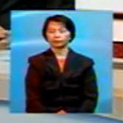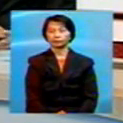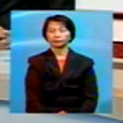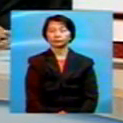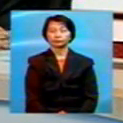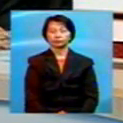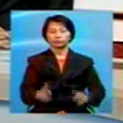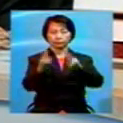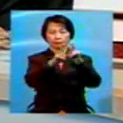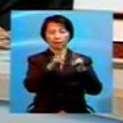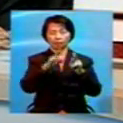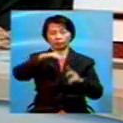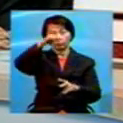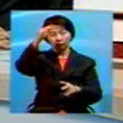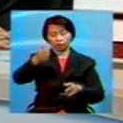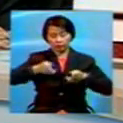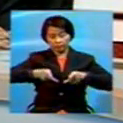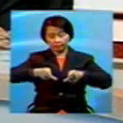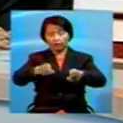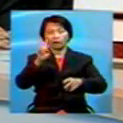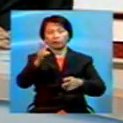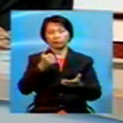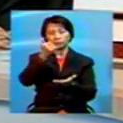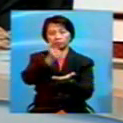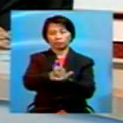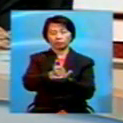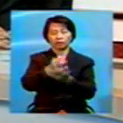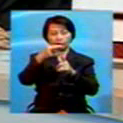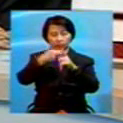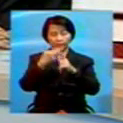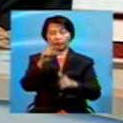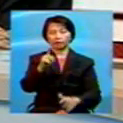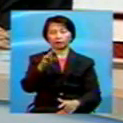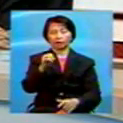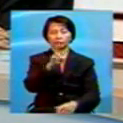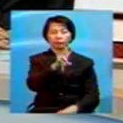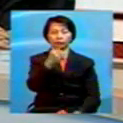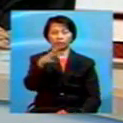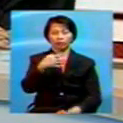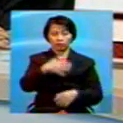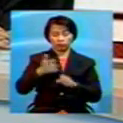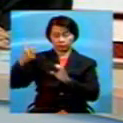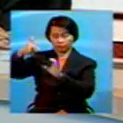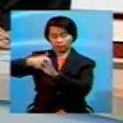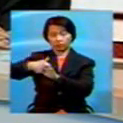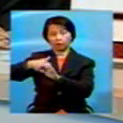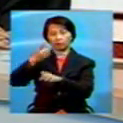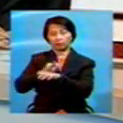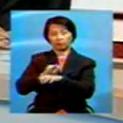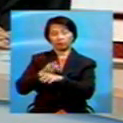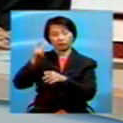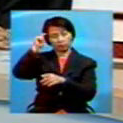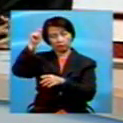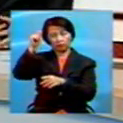Barat menjadiokas kedu Singgahan jelajah Ramadan RTM 2014as Petronas Gong dat batu raket